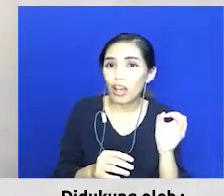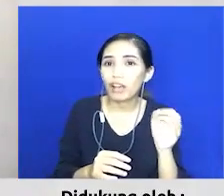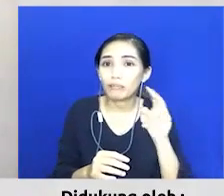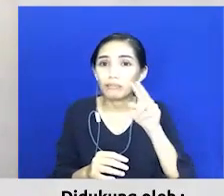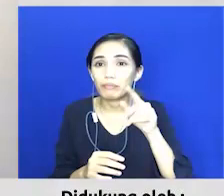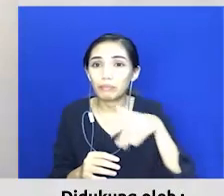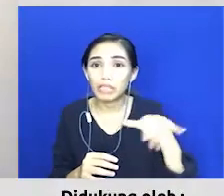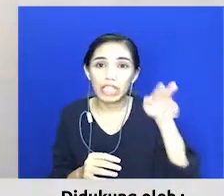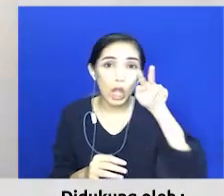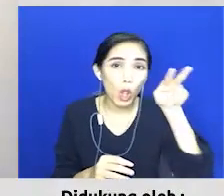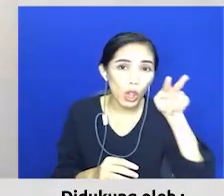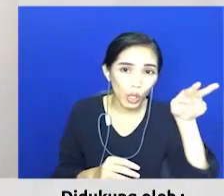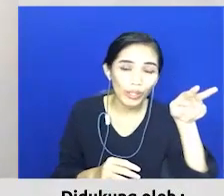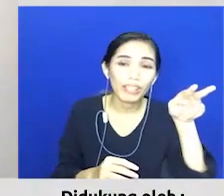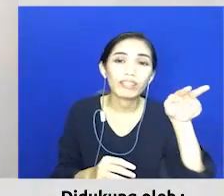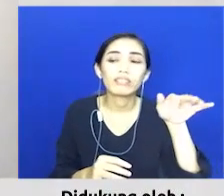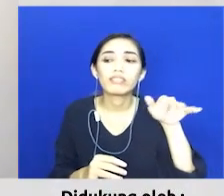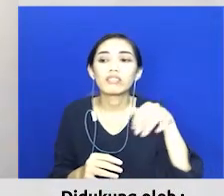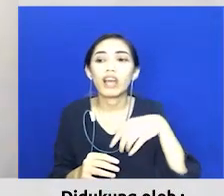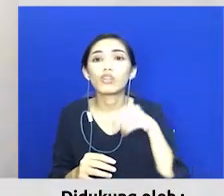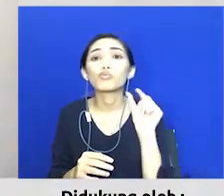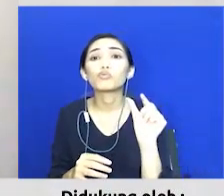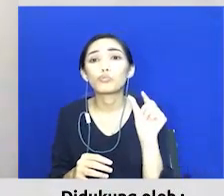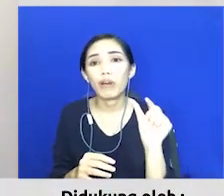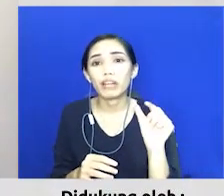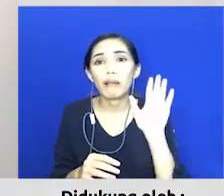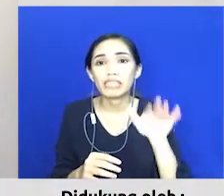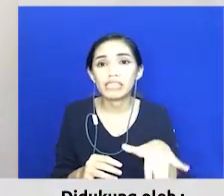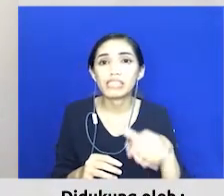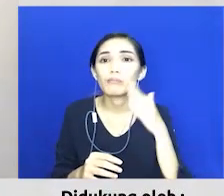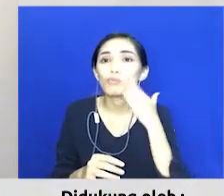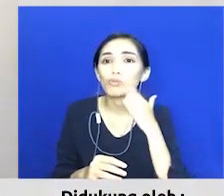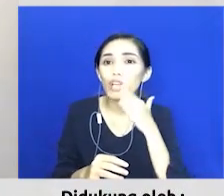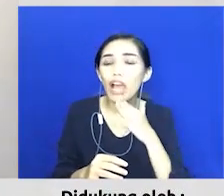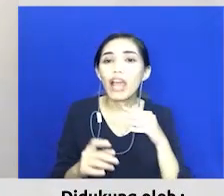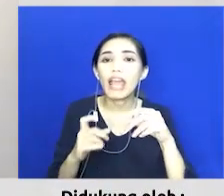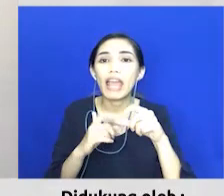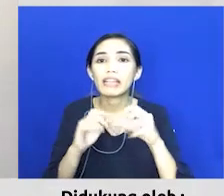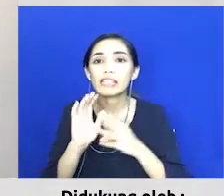sebentar, kalau orang tua saya pergi nonton ya, dan waktu itu